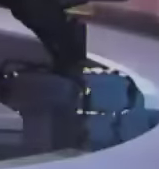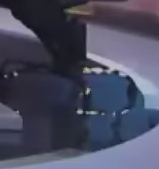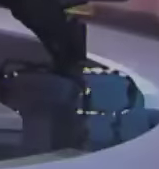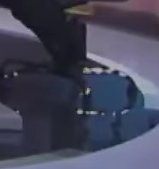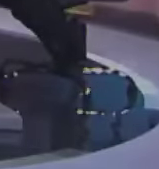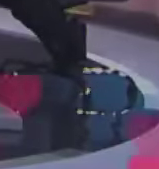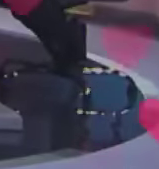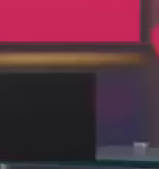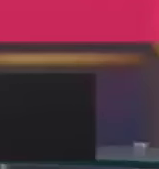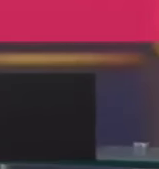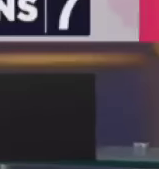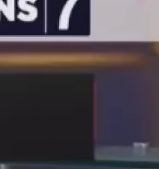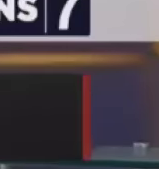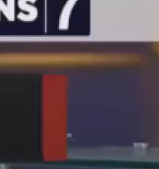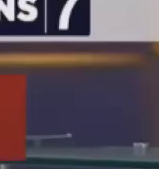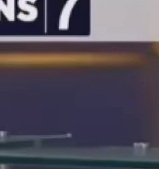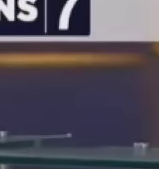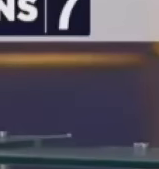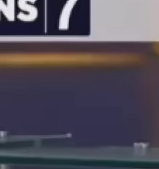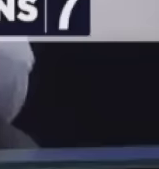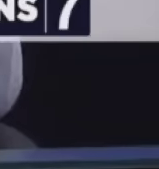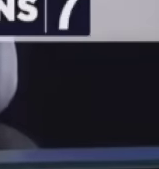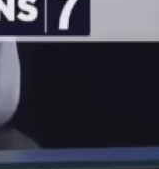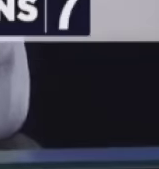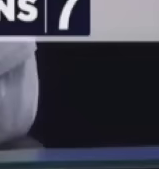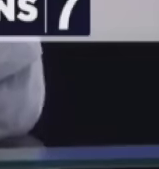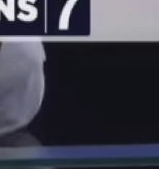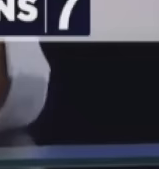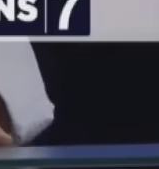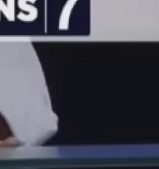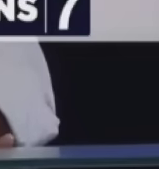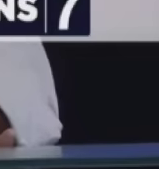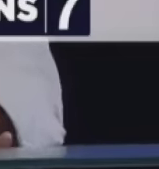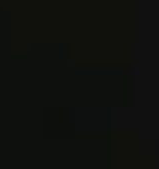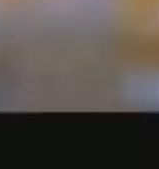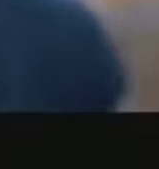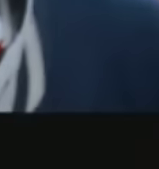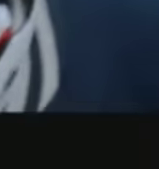Uang itu nomor 6 ya. Lalu sampai 5 kan Pancasila.